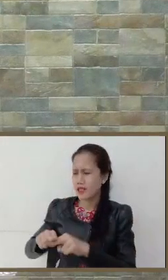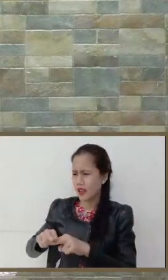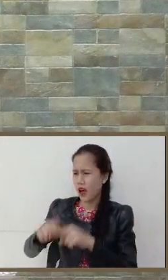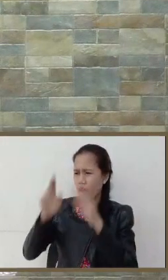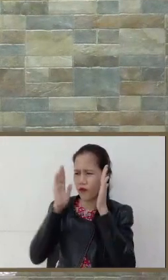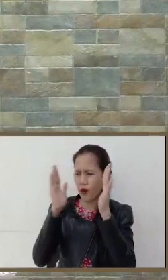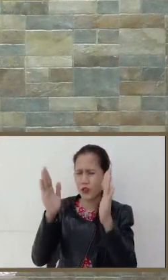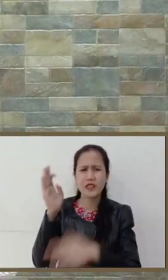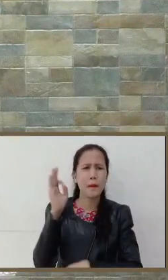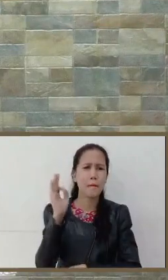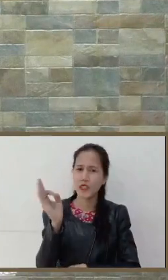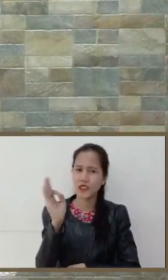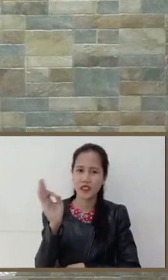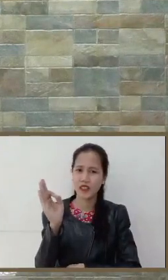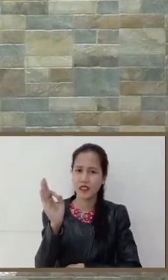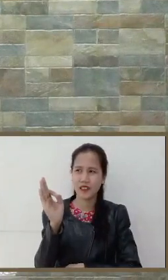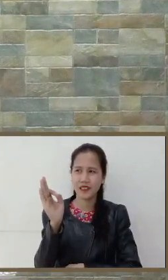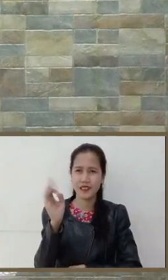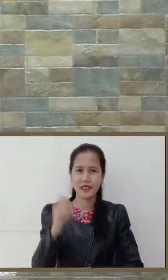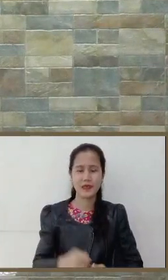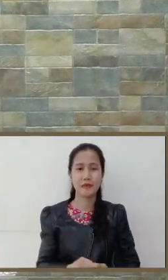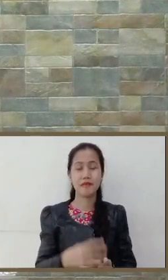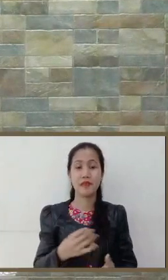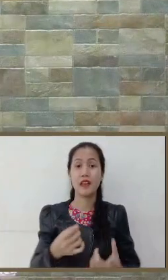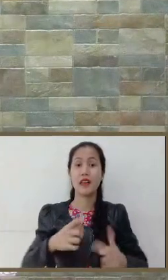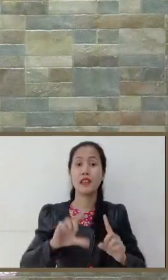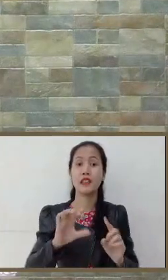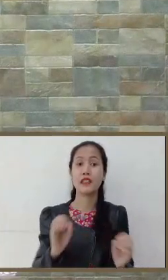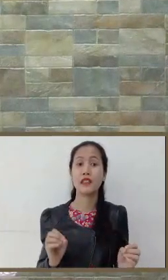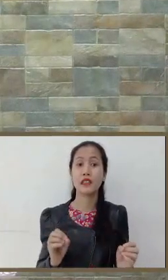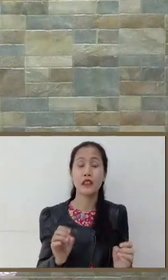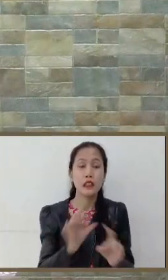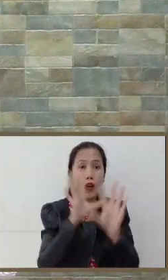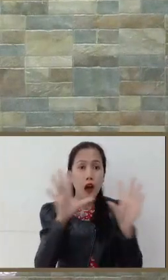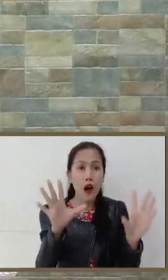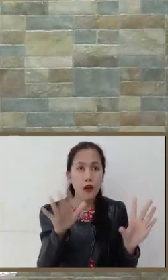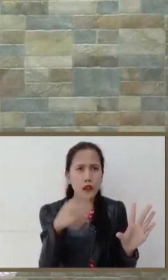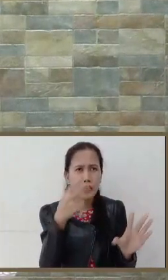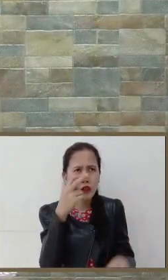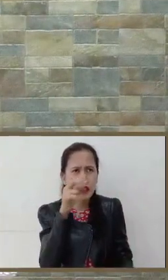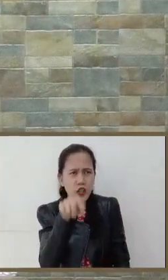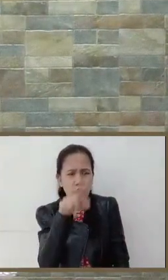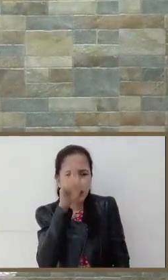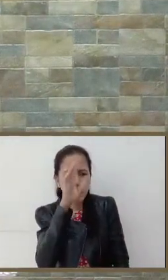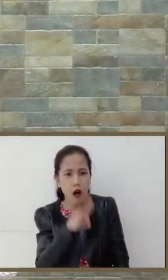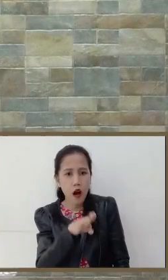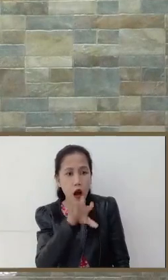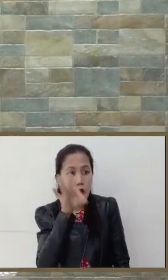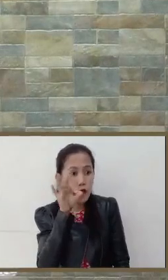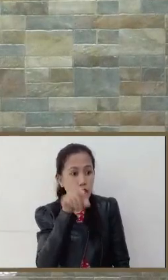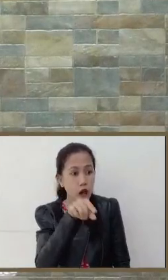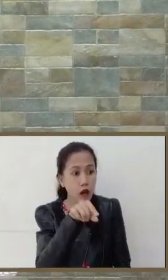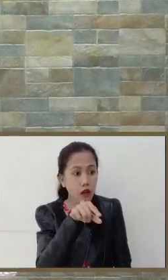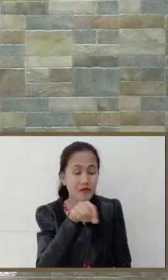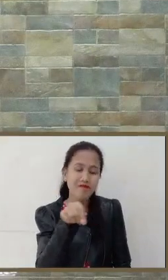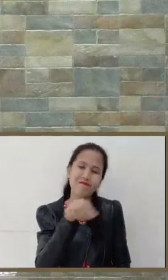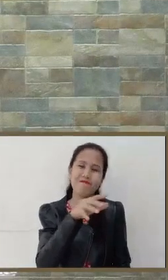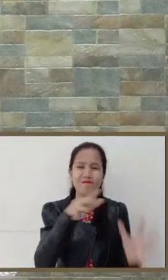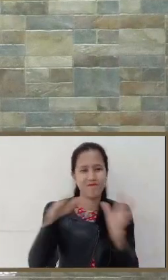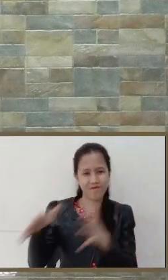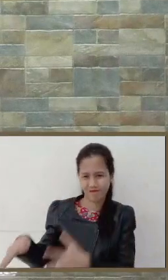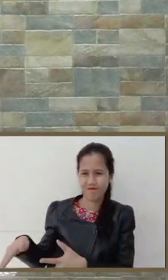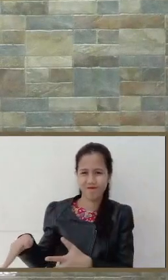Diyos. At pag nakita ulit ng Diyos na maayos ka, ibabalik ka dyan at ang kagandahan nito hindi nakatulad ng dati. Na-warningan